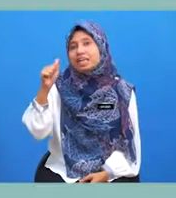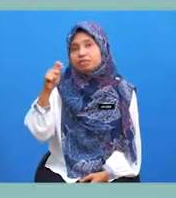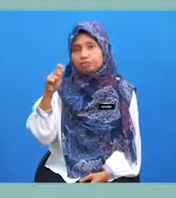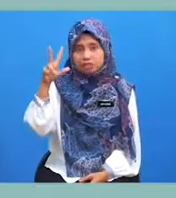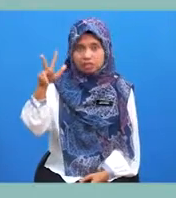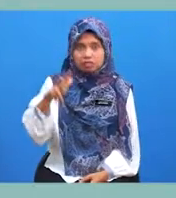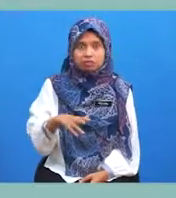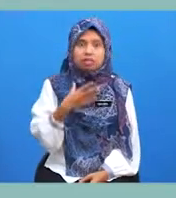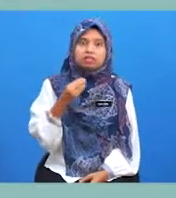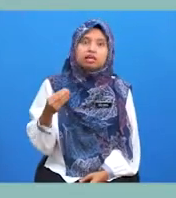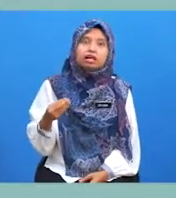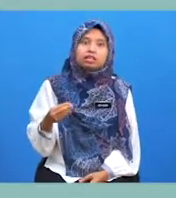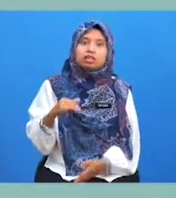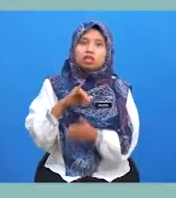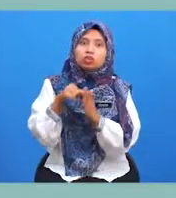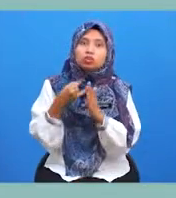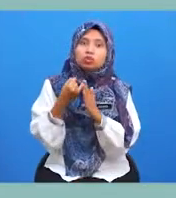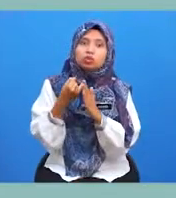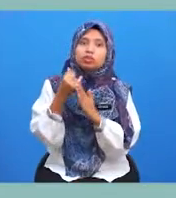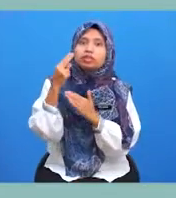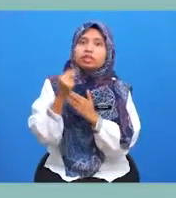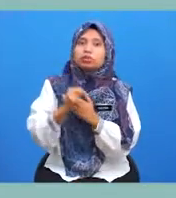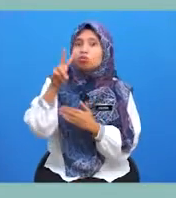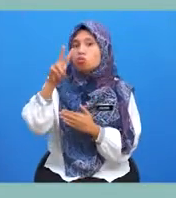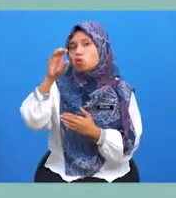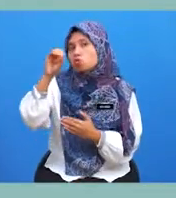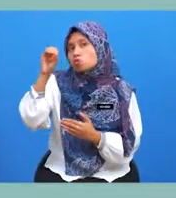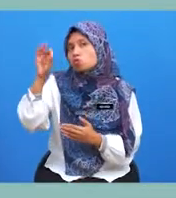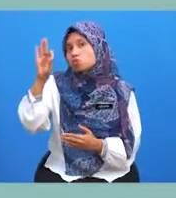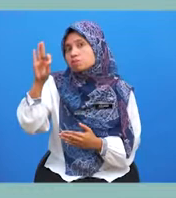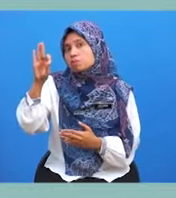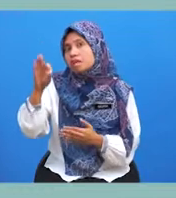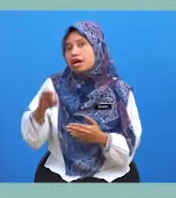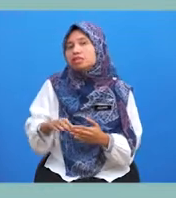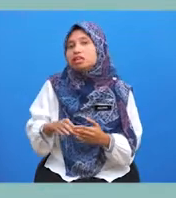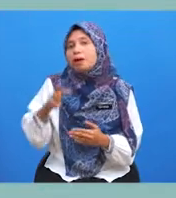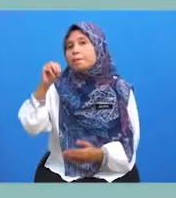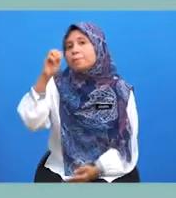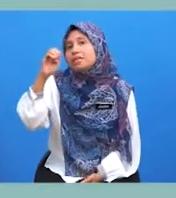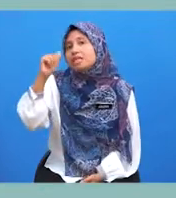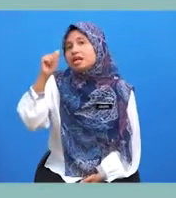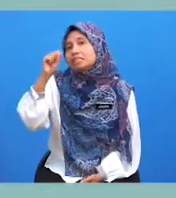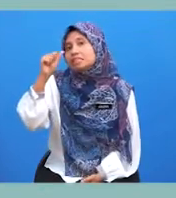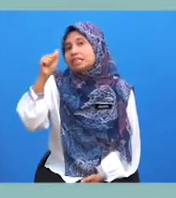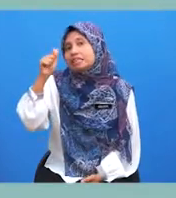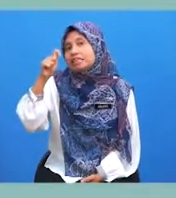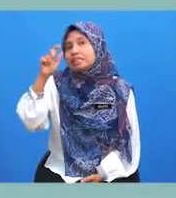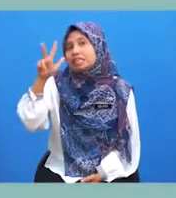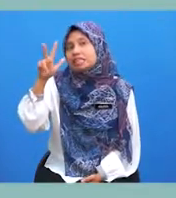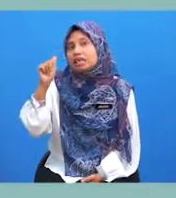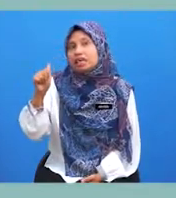3. Dan pada Jun 2009 pula, pelancaran Mayasat